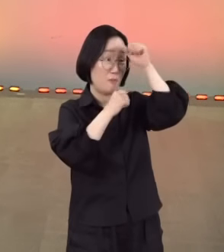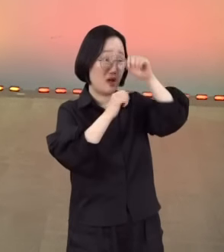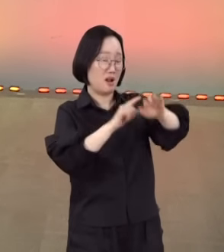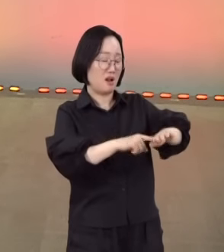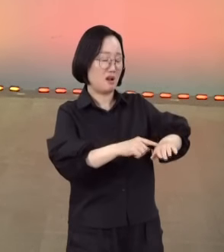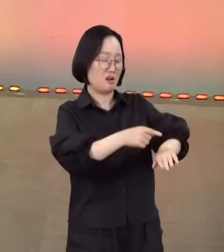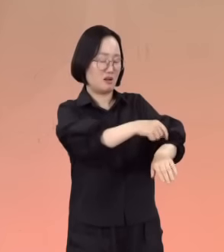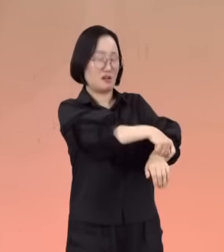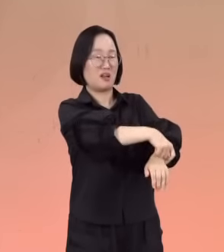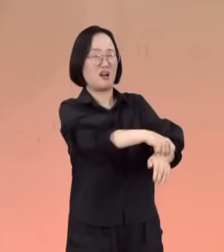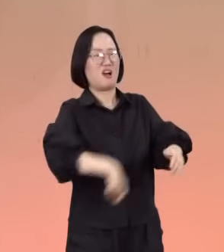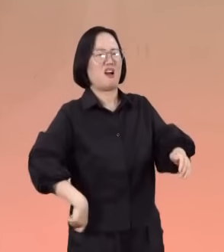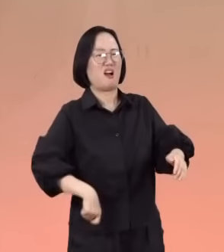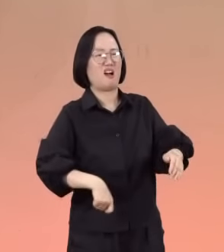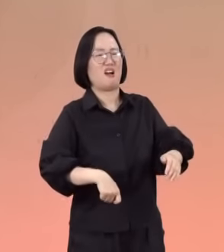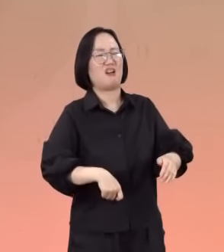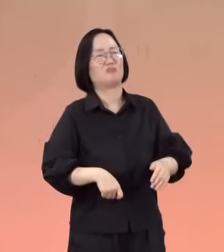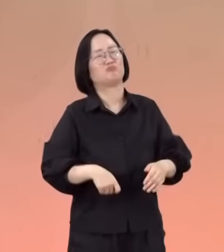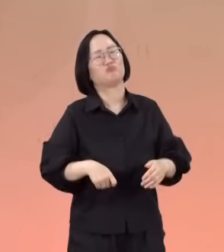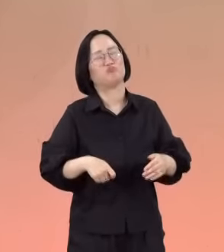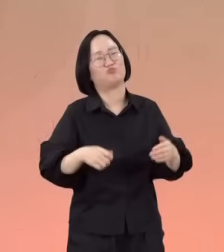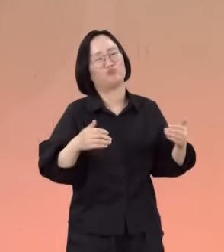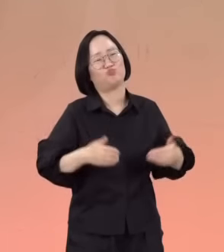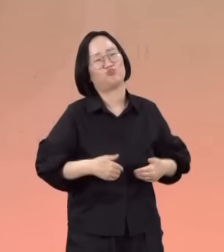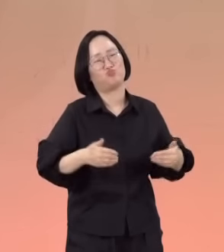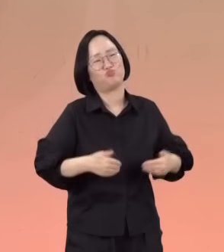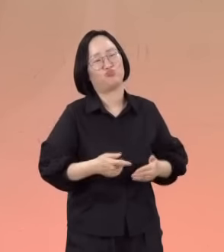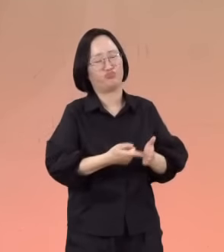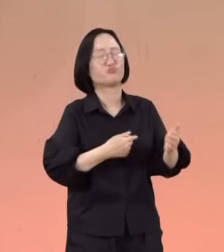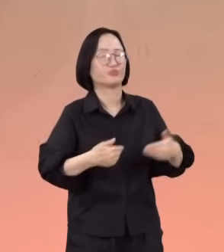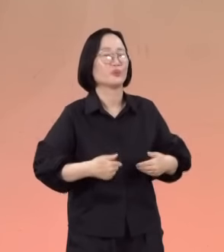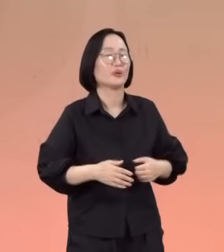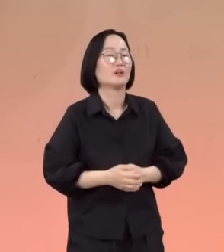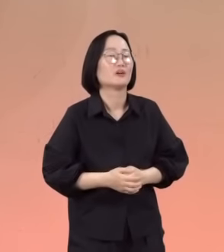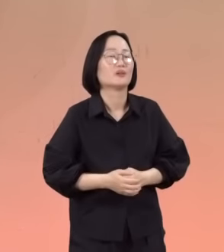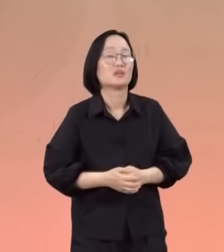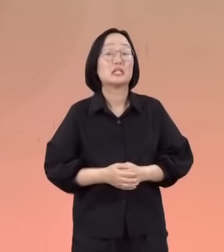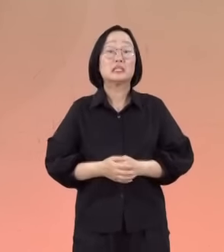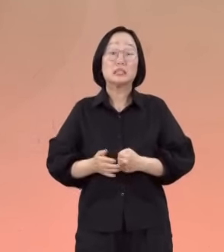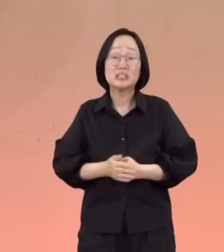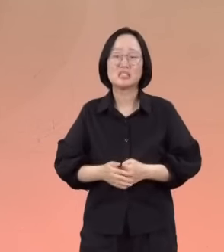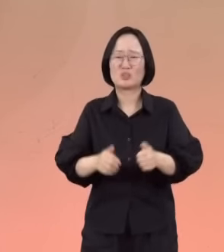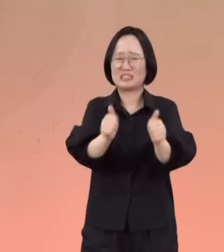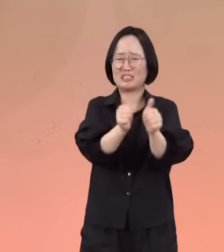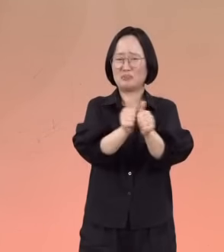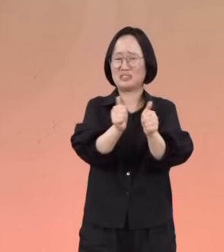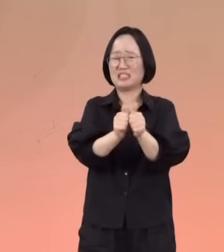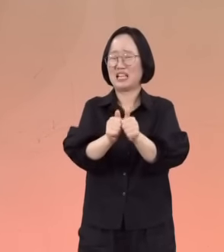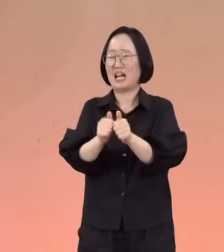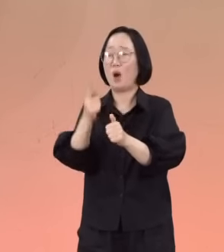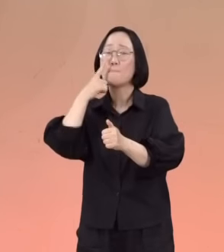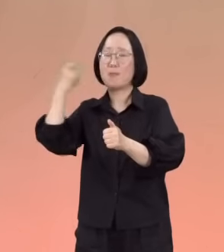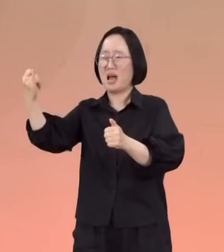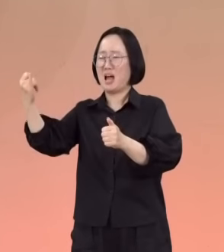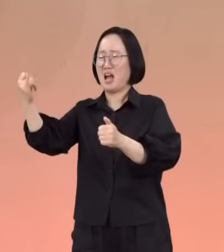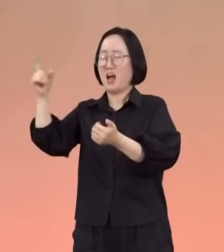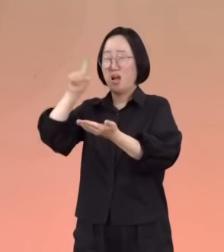아구구구 그래서 이제 어머니가 소식을 그 지방에 계신 어머니가 병원에 이제 프리하게